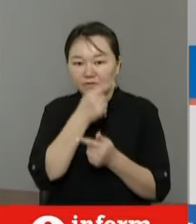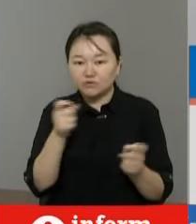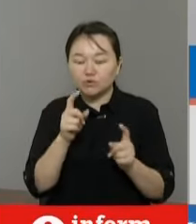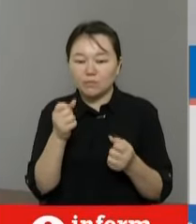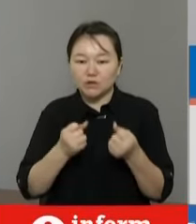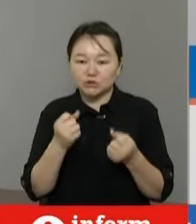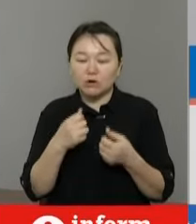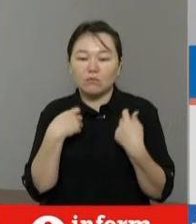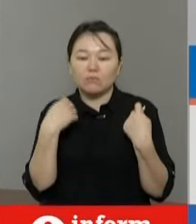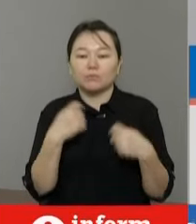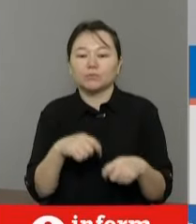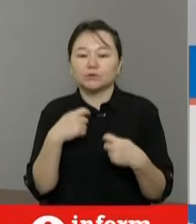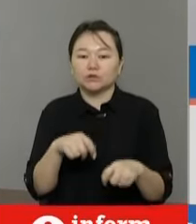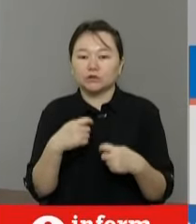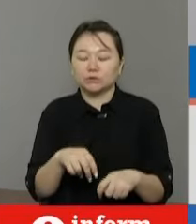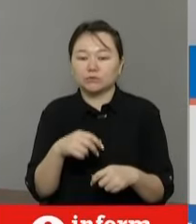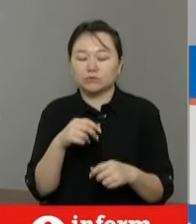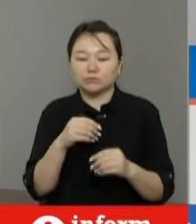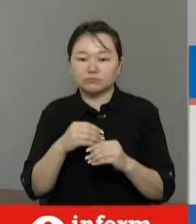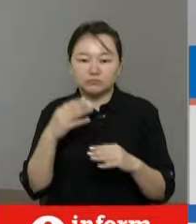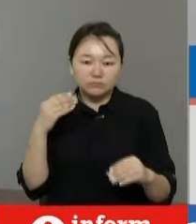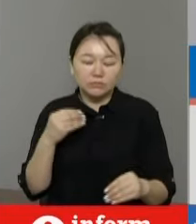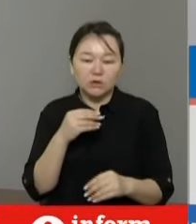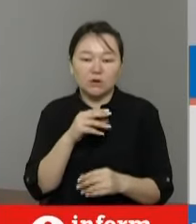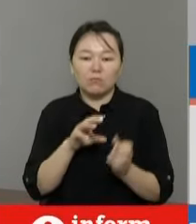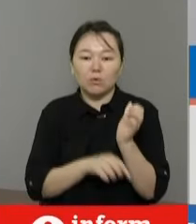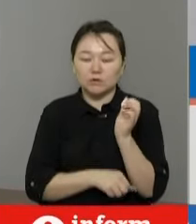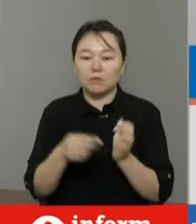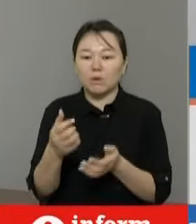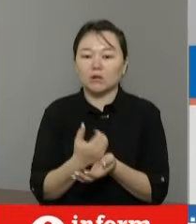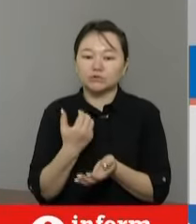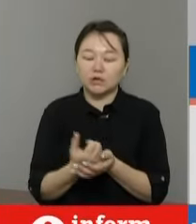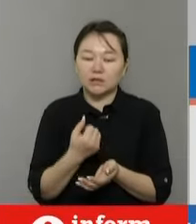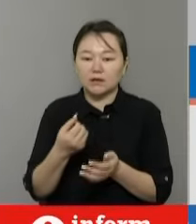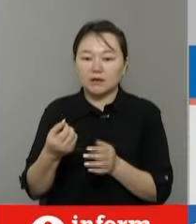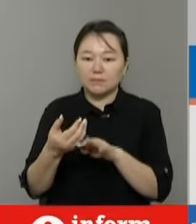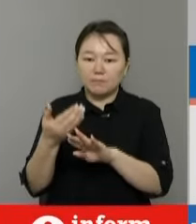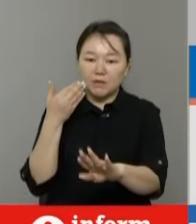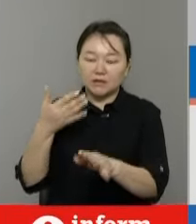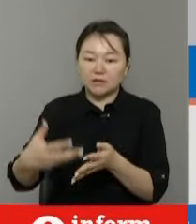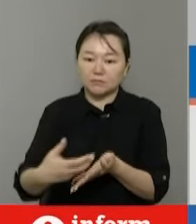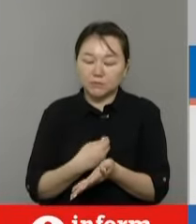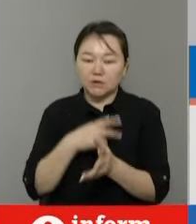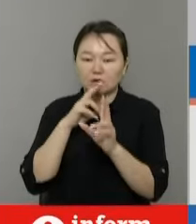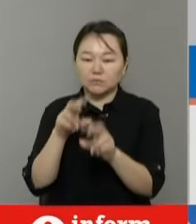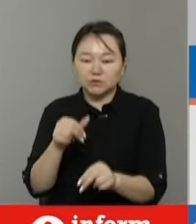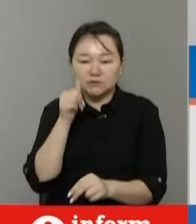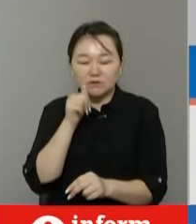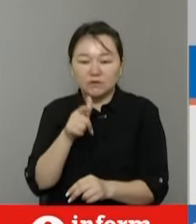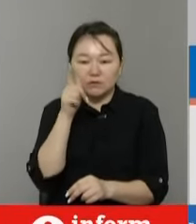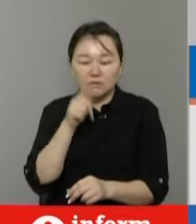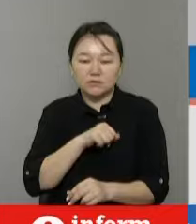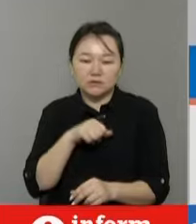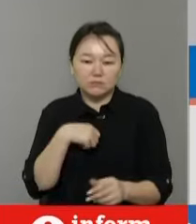продает автотранспортные средства, после чего получал предоплату. Обещал, что все, завтра, послезавтра там